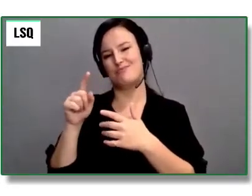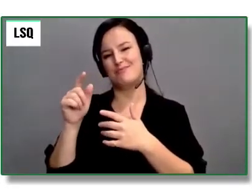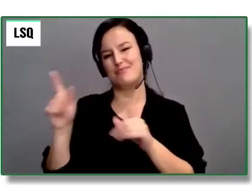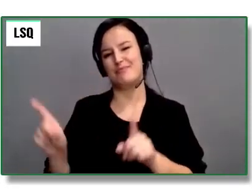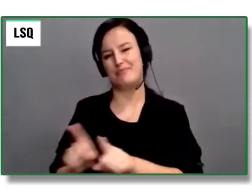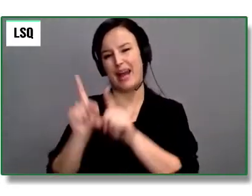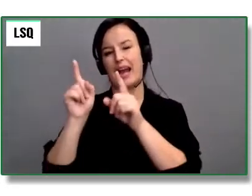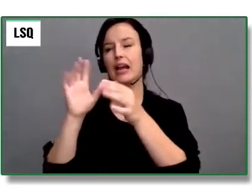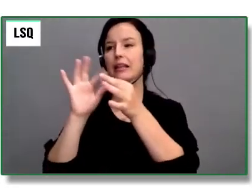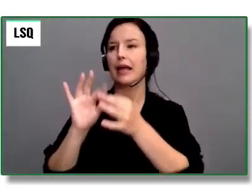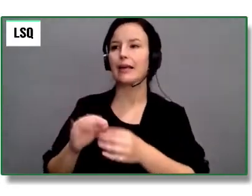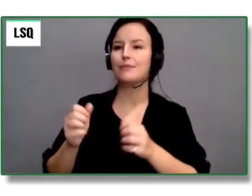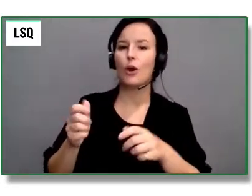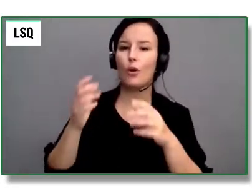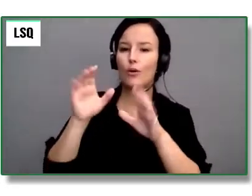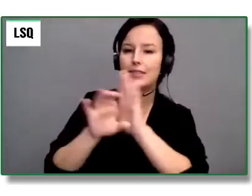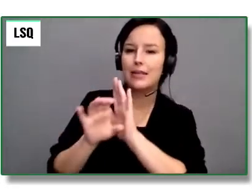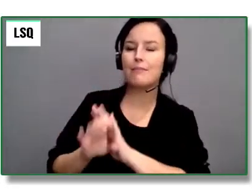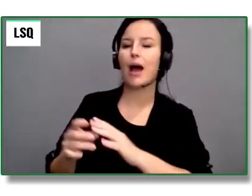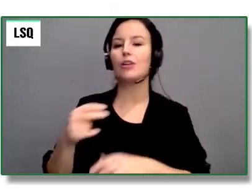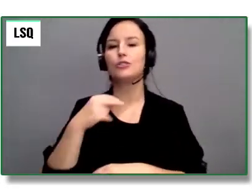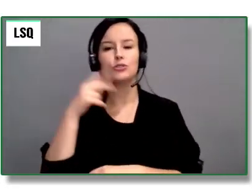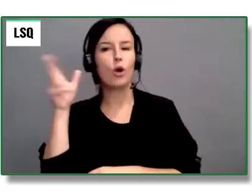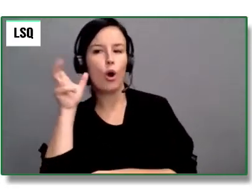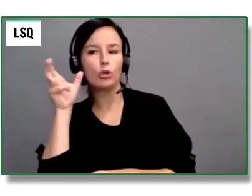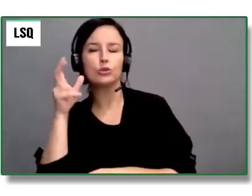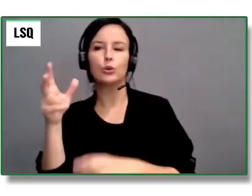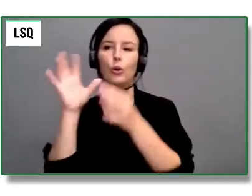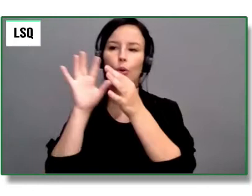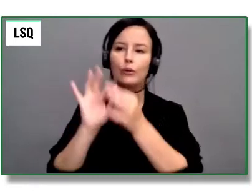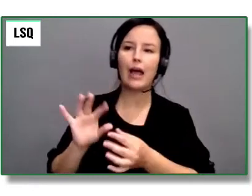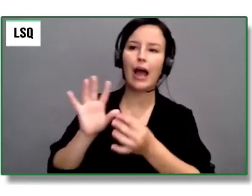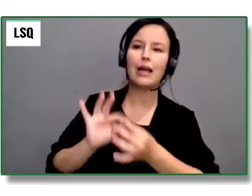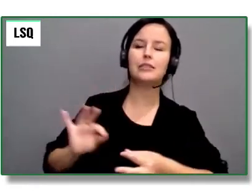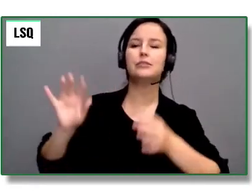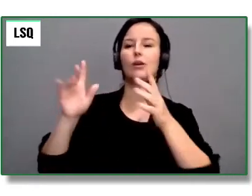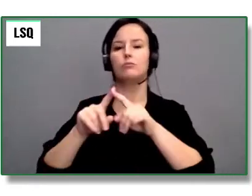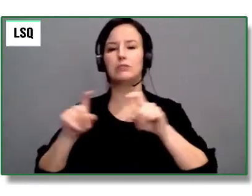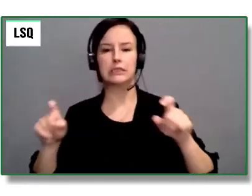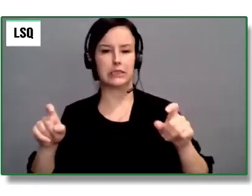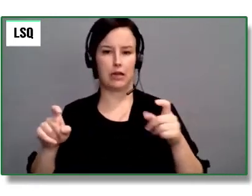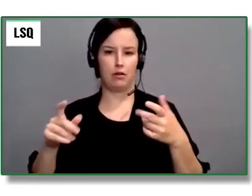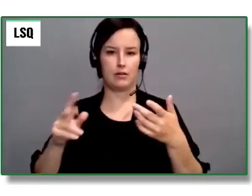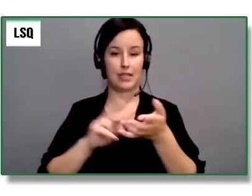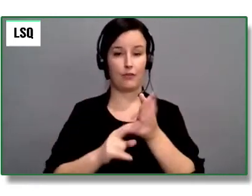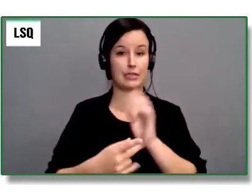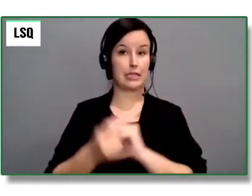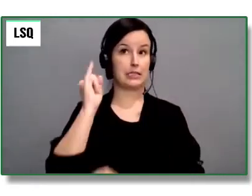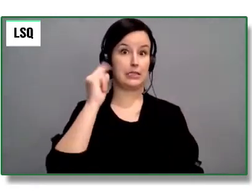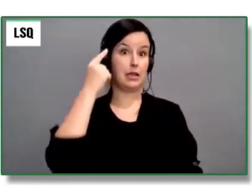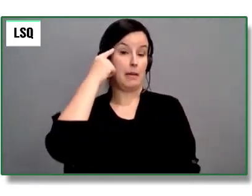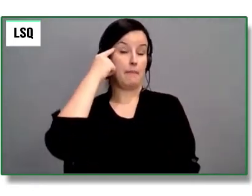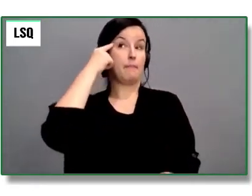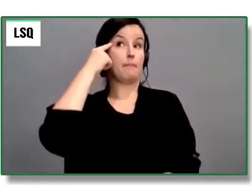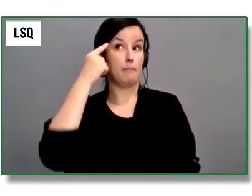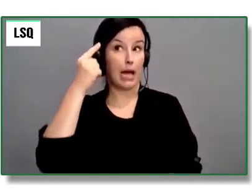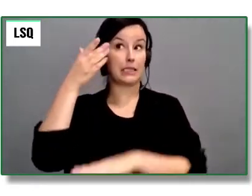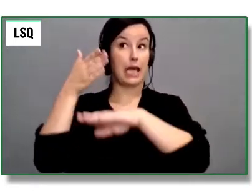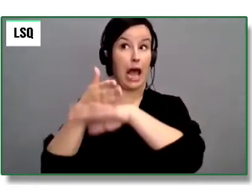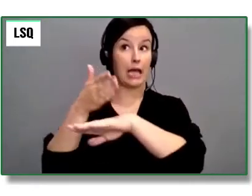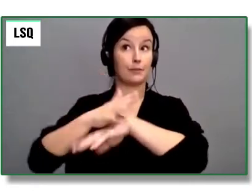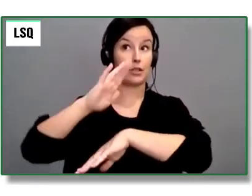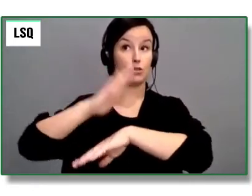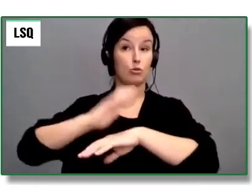descriptions d'images, de l'audio, de la narration, des transcriptions, etc. Alors, lorsque l'on pense à l'accessibilité